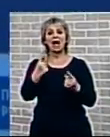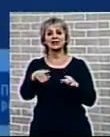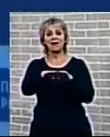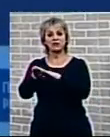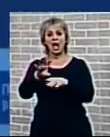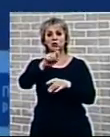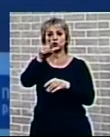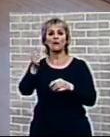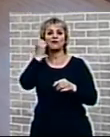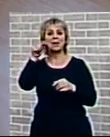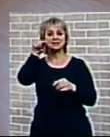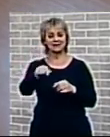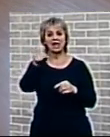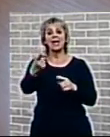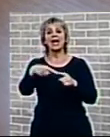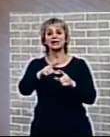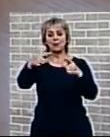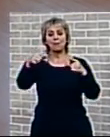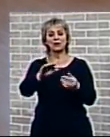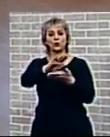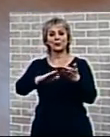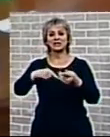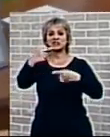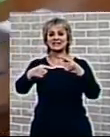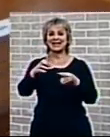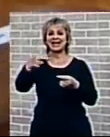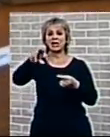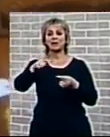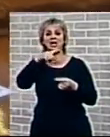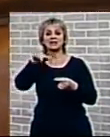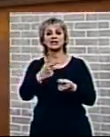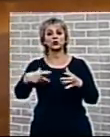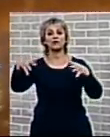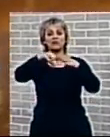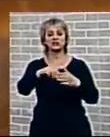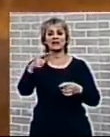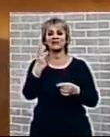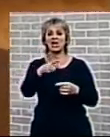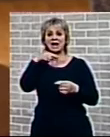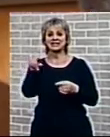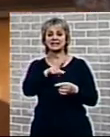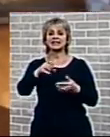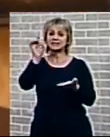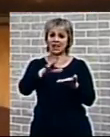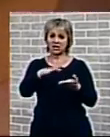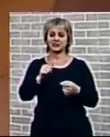одновременно в Азове и Москве. Эта марка продолжила серию «Гербы России», в которую уже вошли две российские столицы.